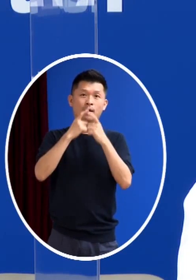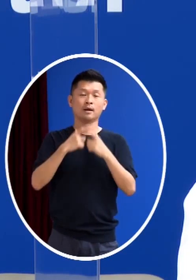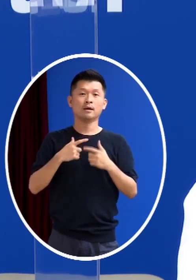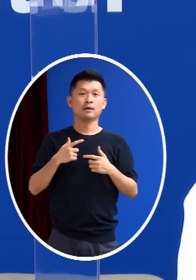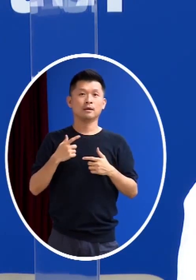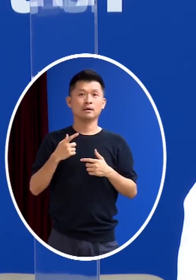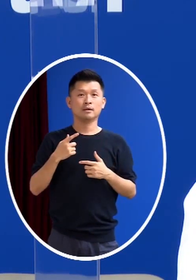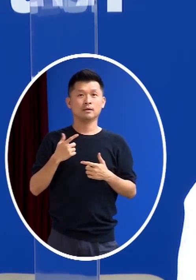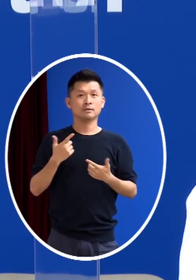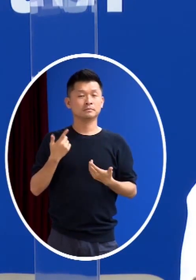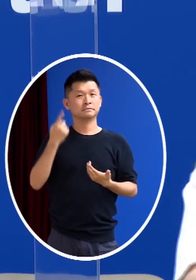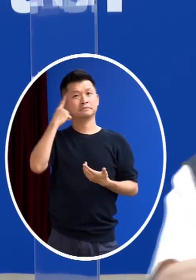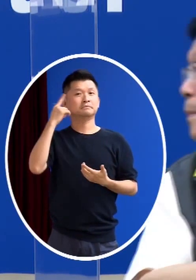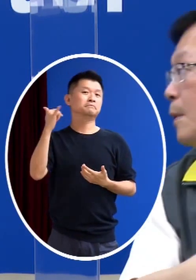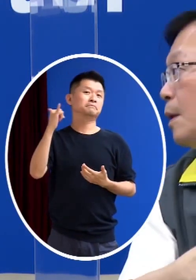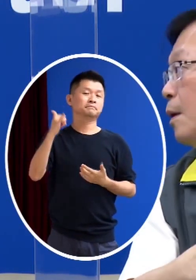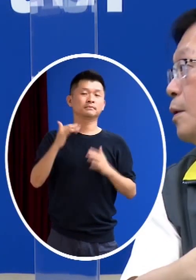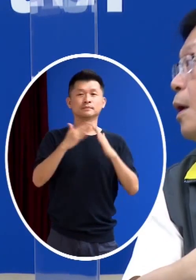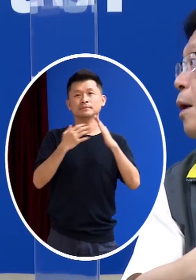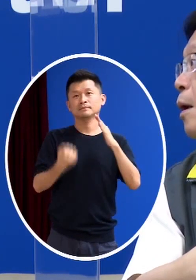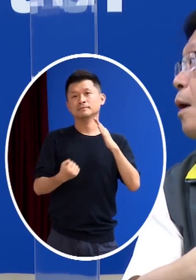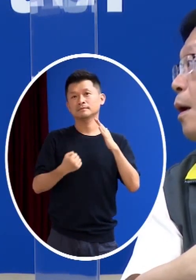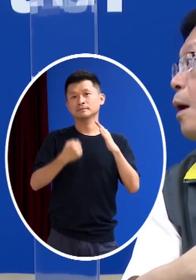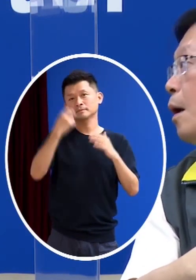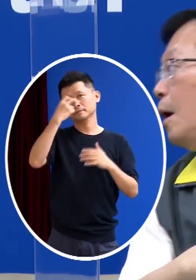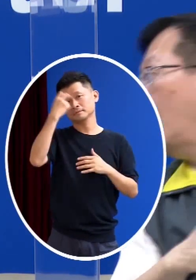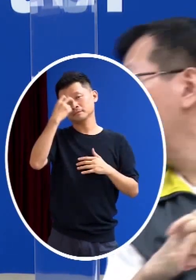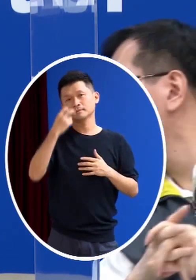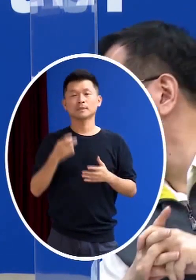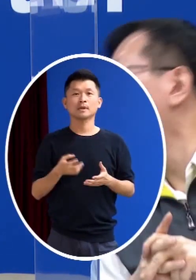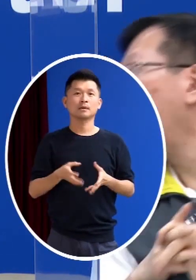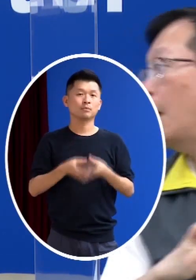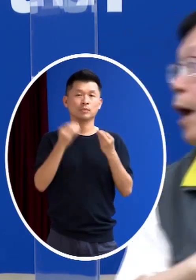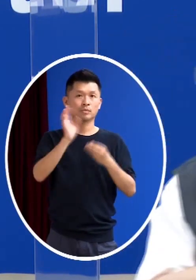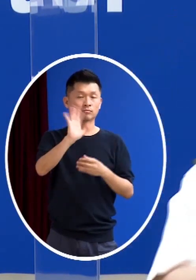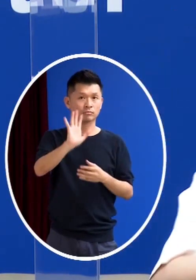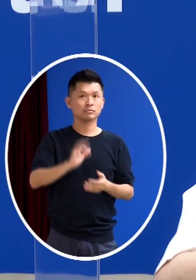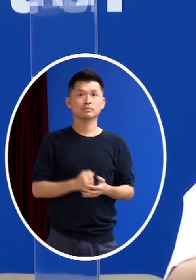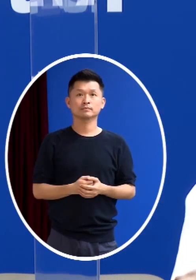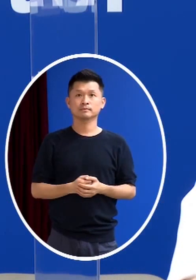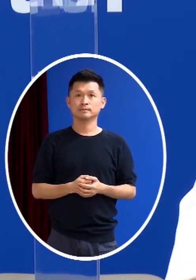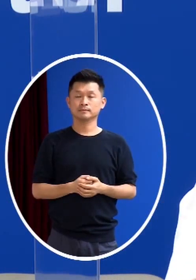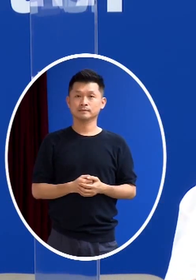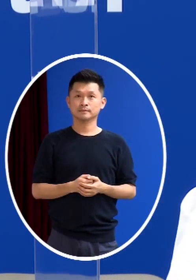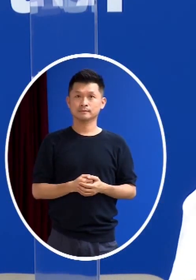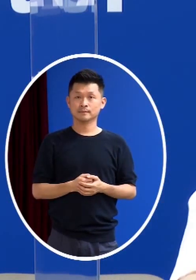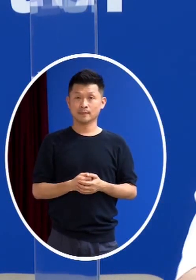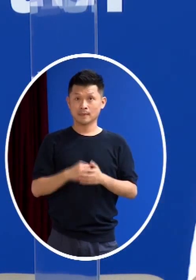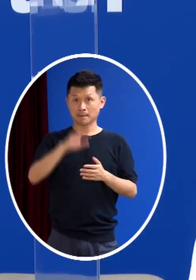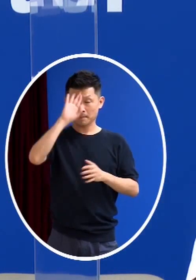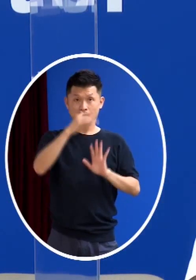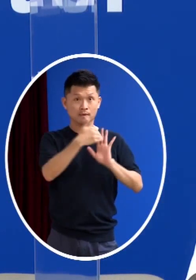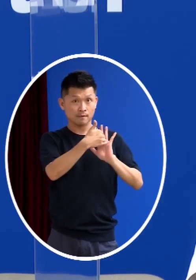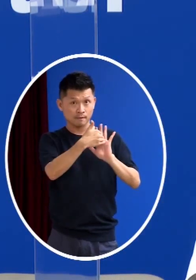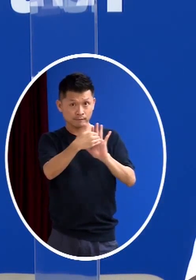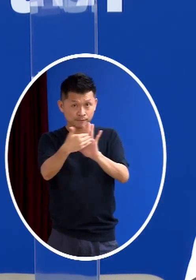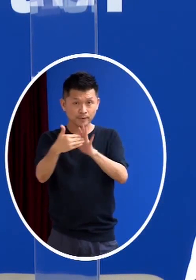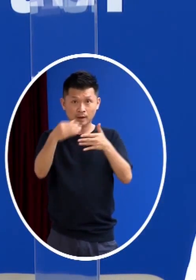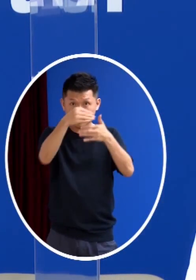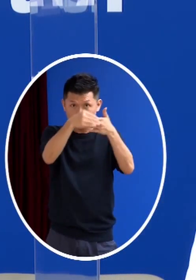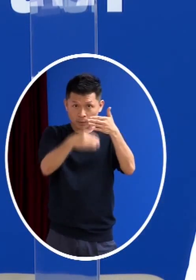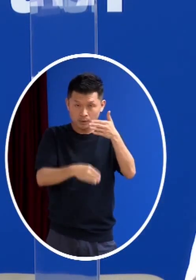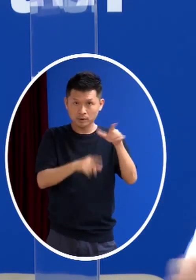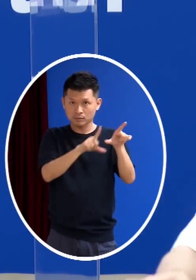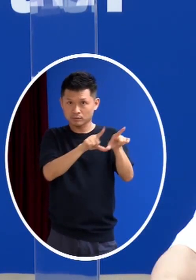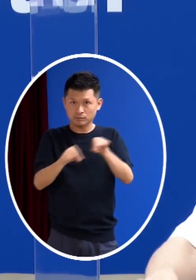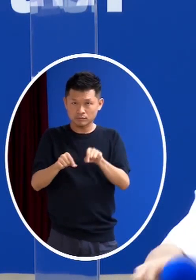个好像在居家检疫的作为上没有，我们还是一样相关的这个防治作为上都一样的是严